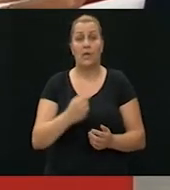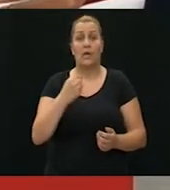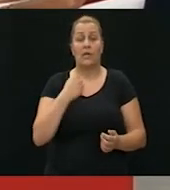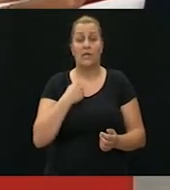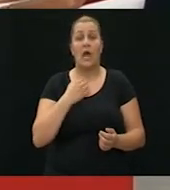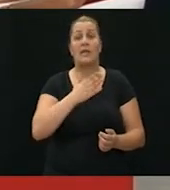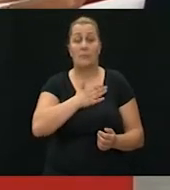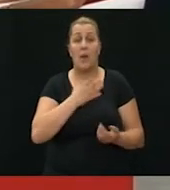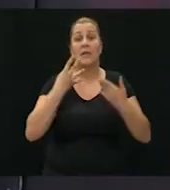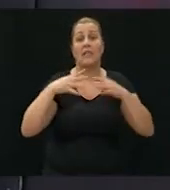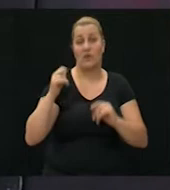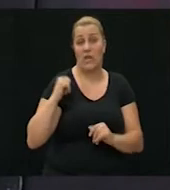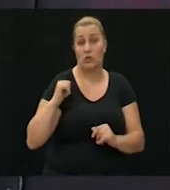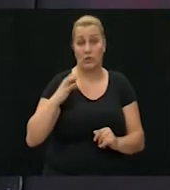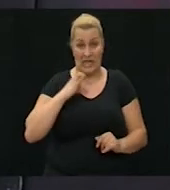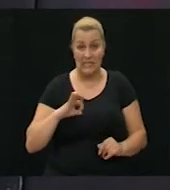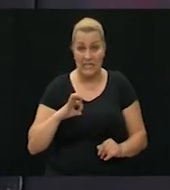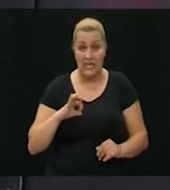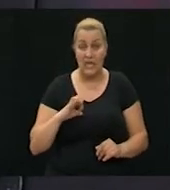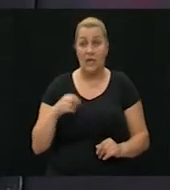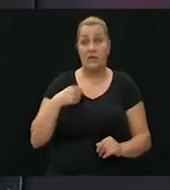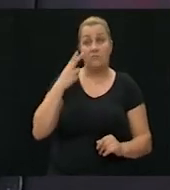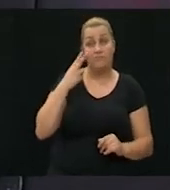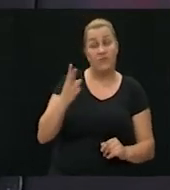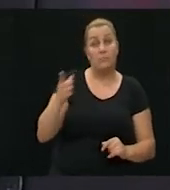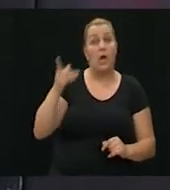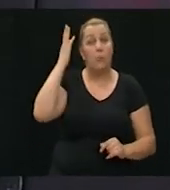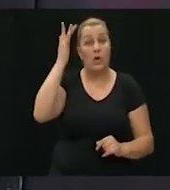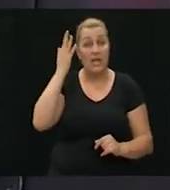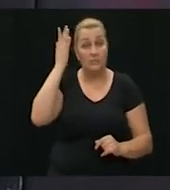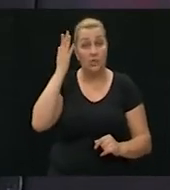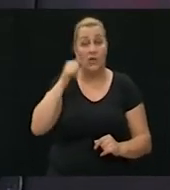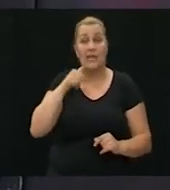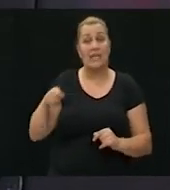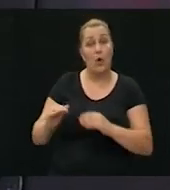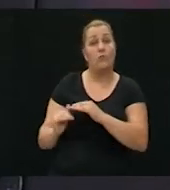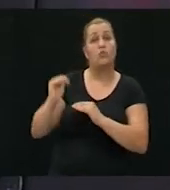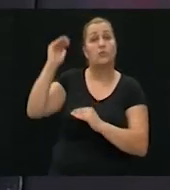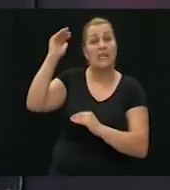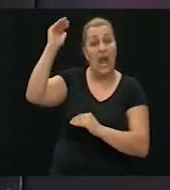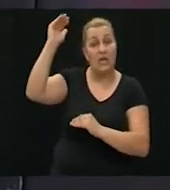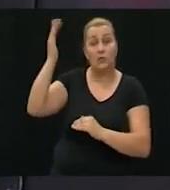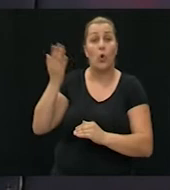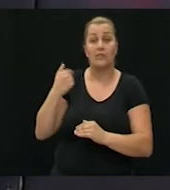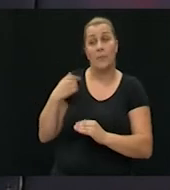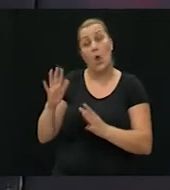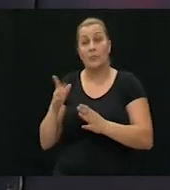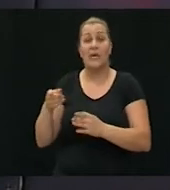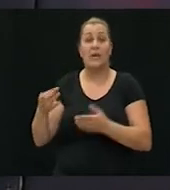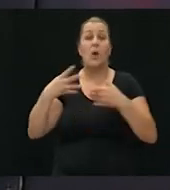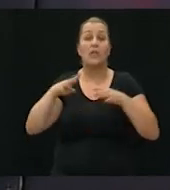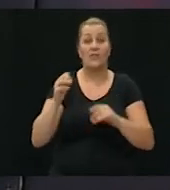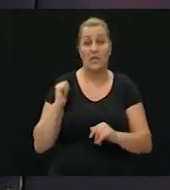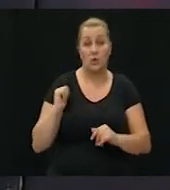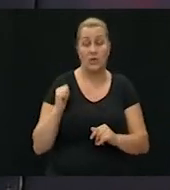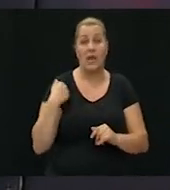imam 19-godišnjega sina i gledajući njegovo razmišljanje i njegov uzrast koji sam ima, evo, otprilike toliko